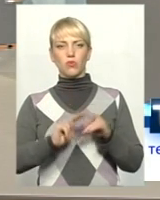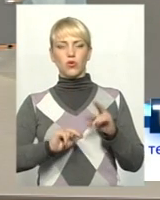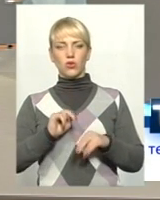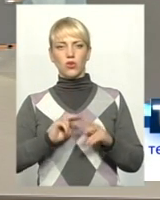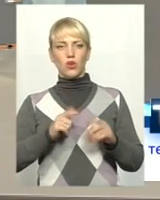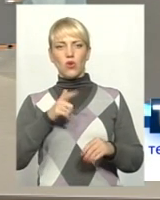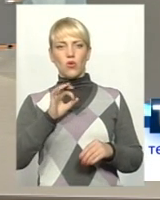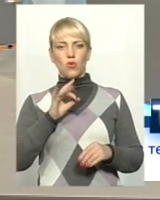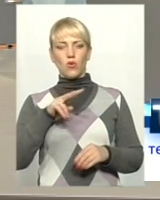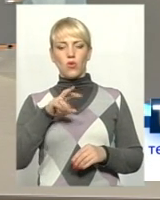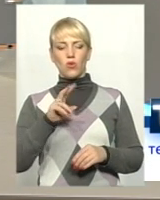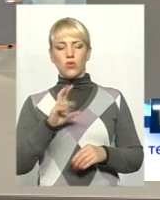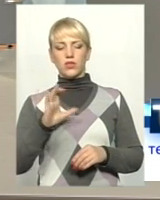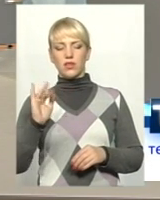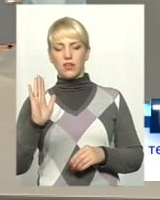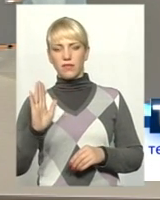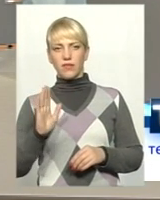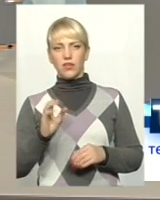Голоського до